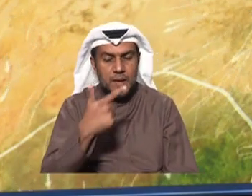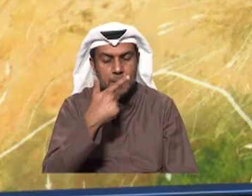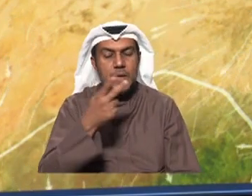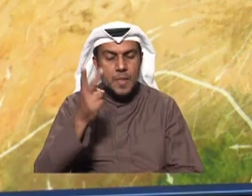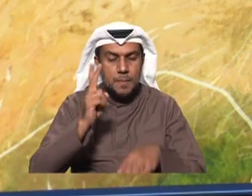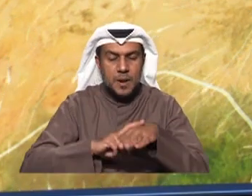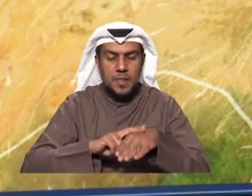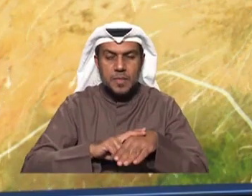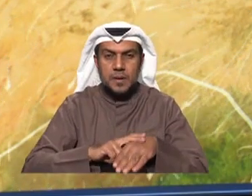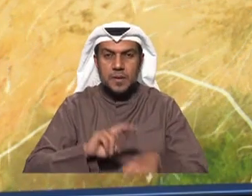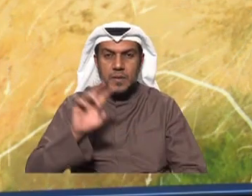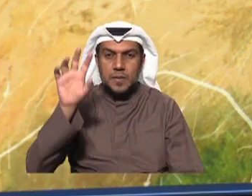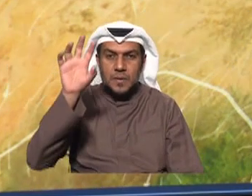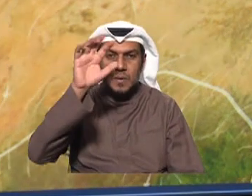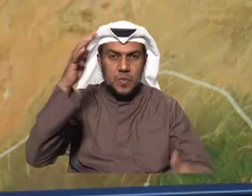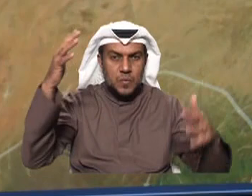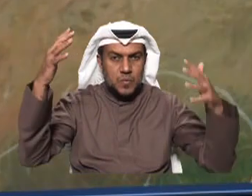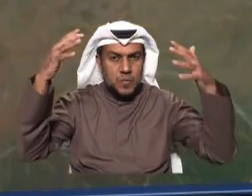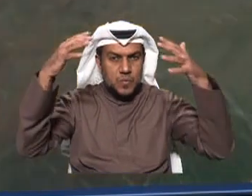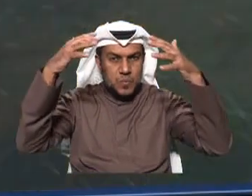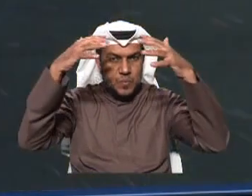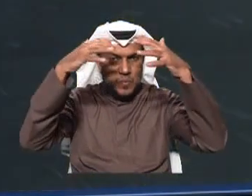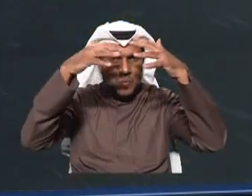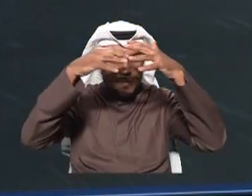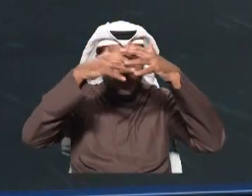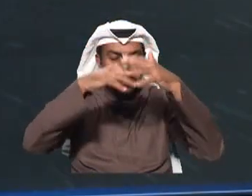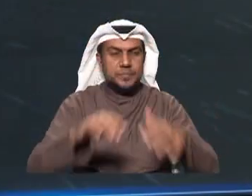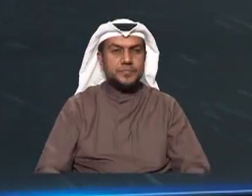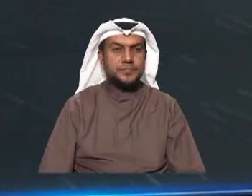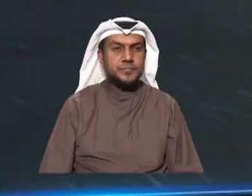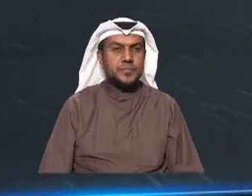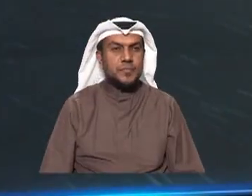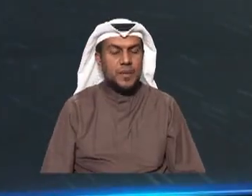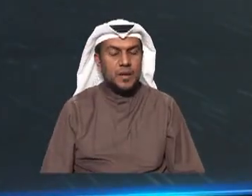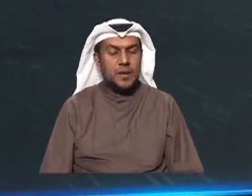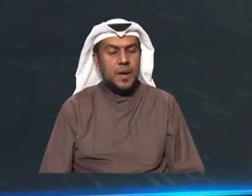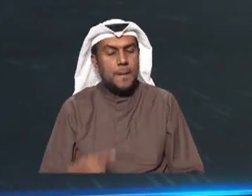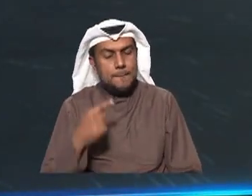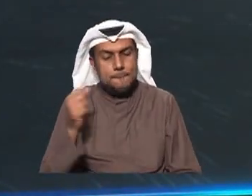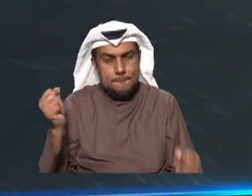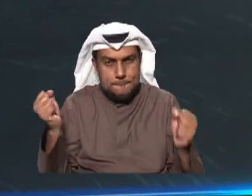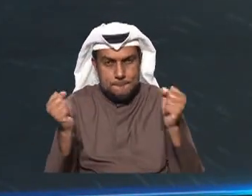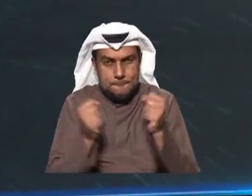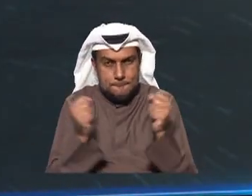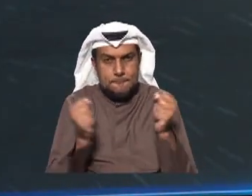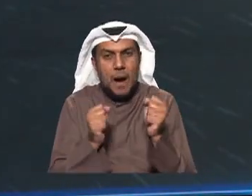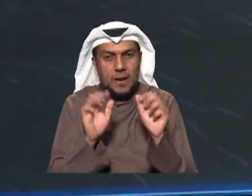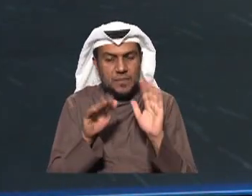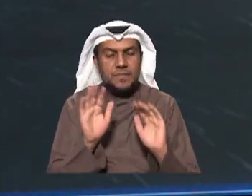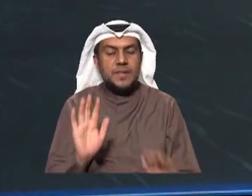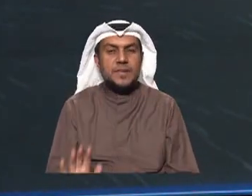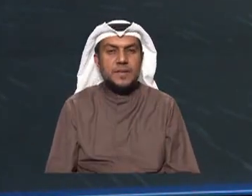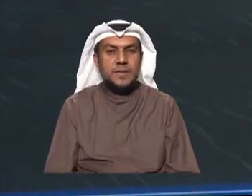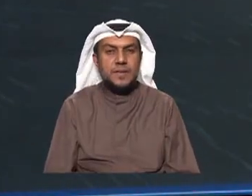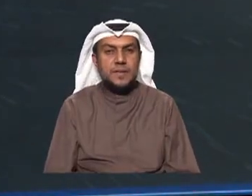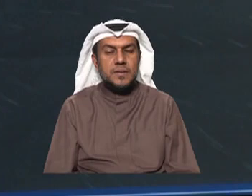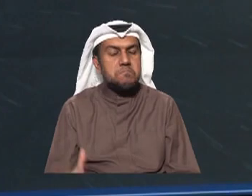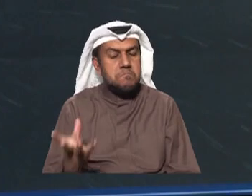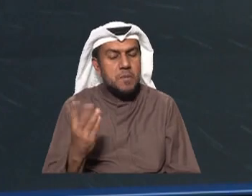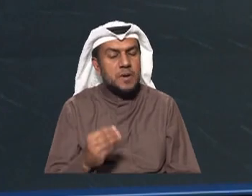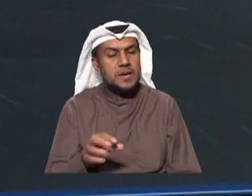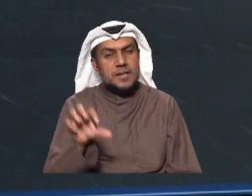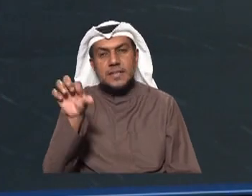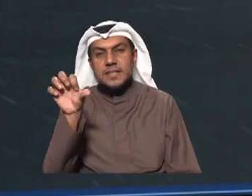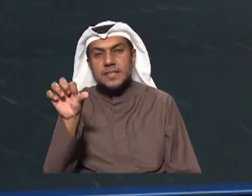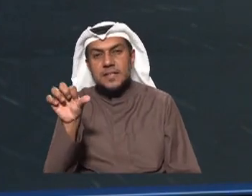منتصف هذا الأسبوع. الأجواء المتوقعة في منتصف هذه الليلة أجواء باردة، ومتوقع تصل درجات الحرارة ما بين 9